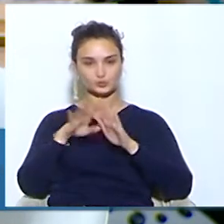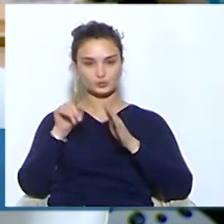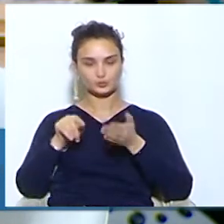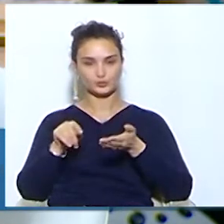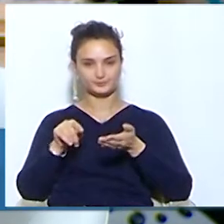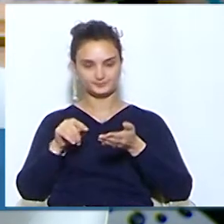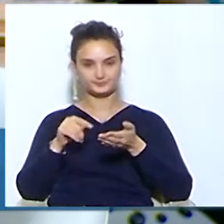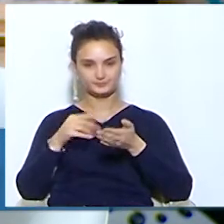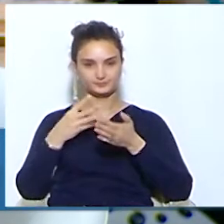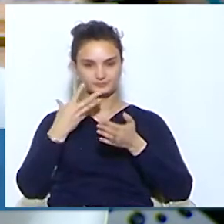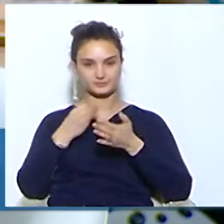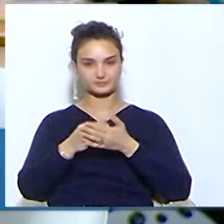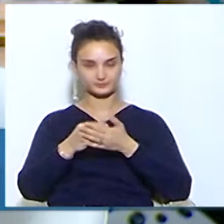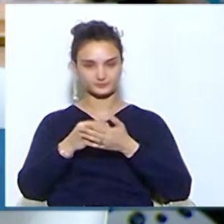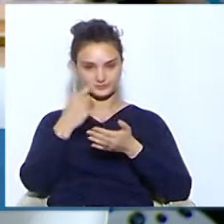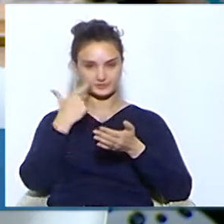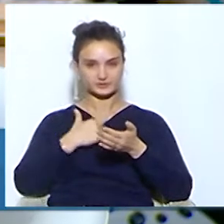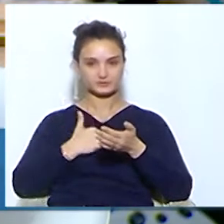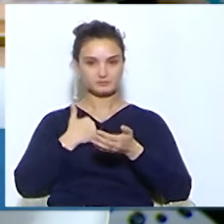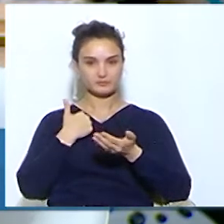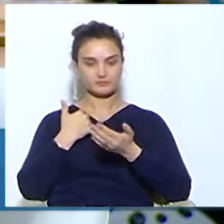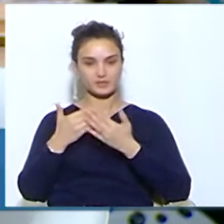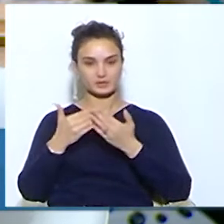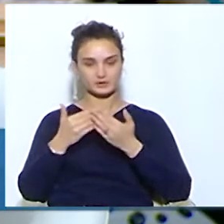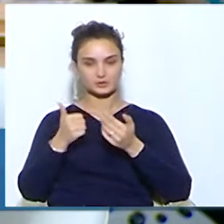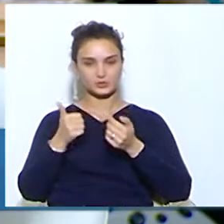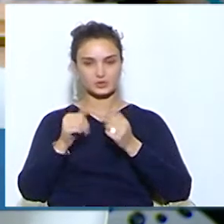ნარცისისტური ჩამოყალიბდა. განსხვავებით, ვთქვათ,